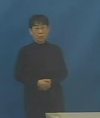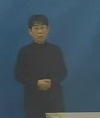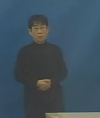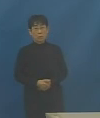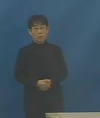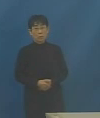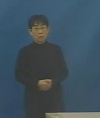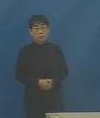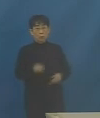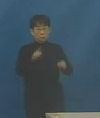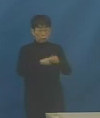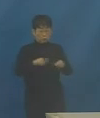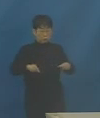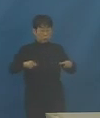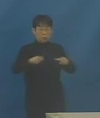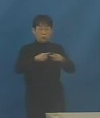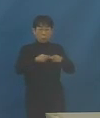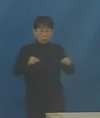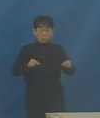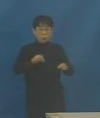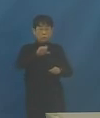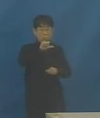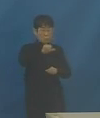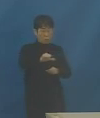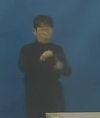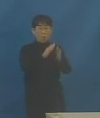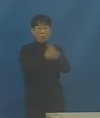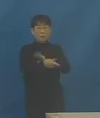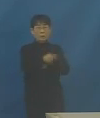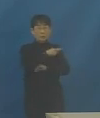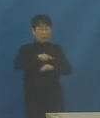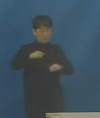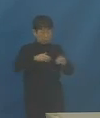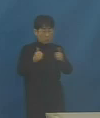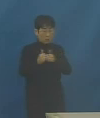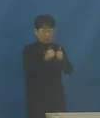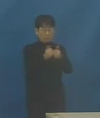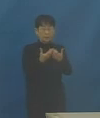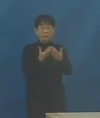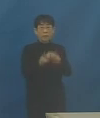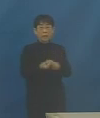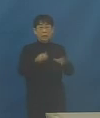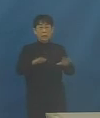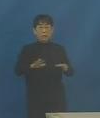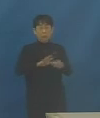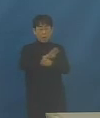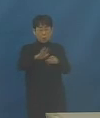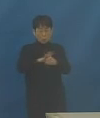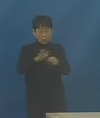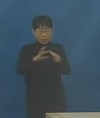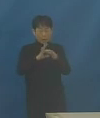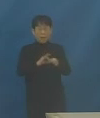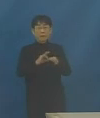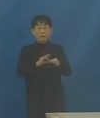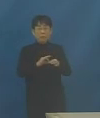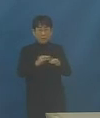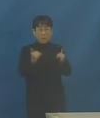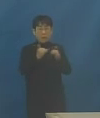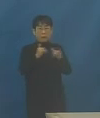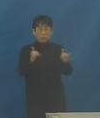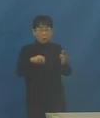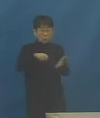やはりあの今この一時的に減っているということを考慮してもっと戻してもらうというのが粋じゃないか